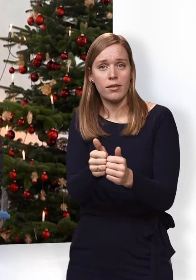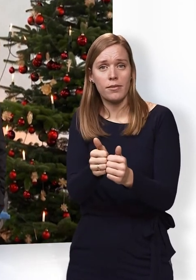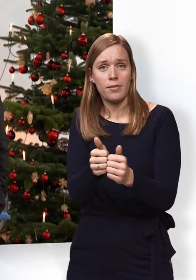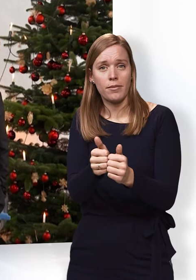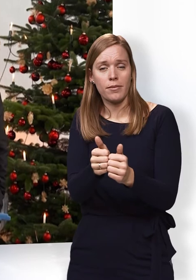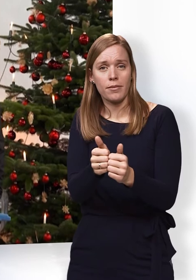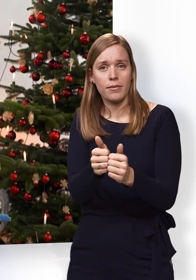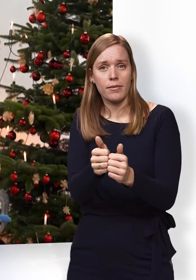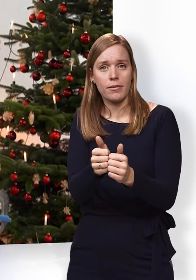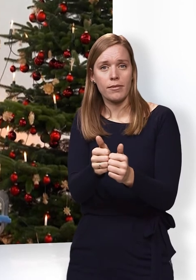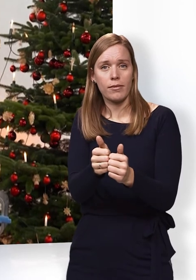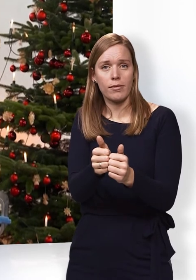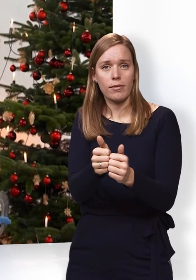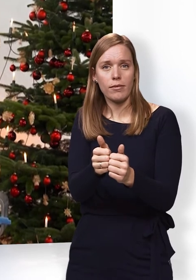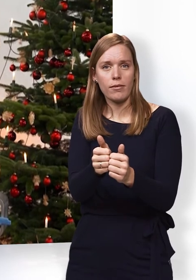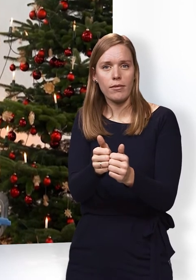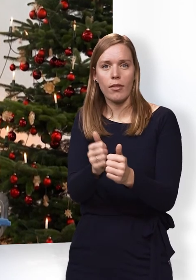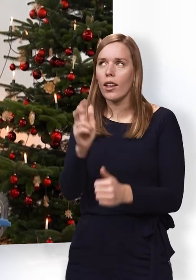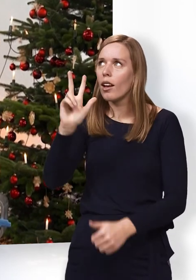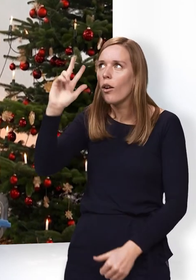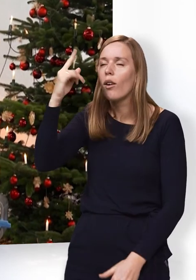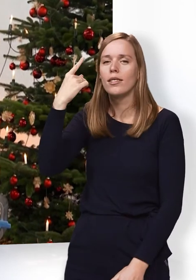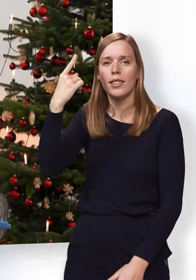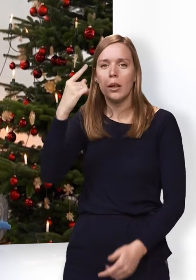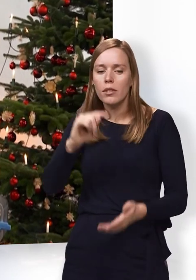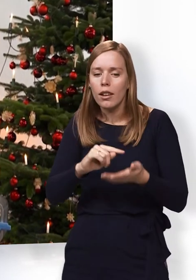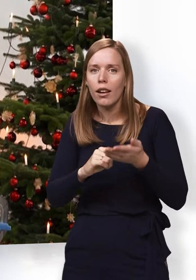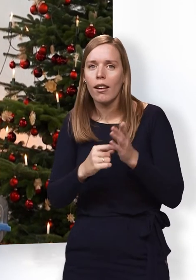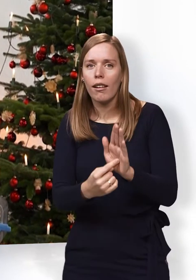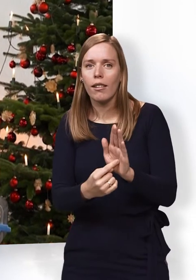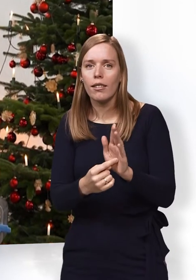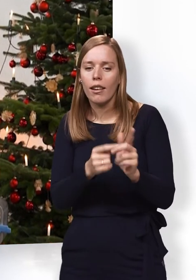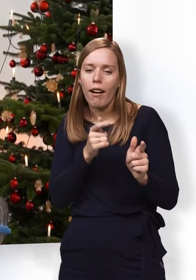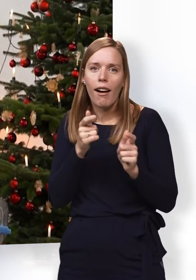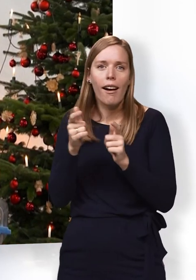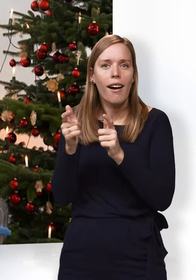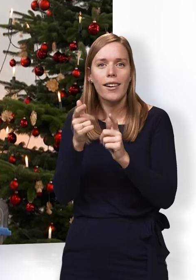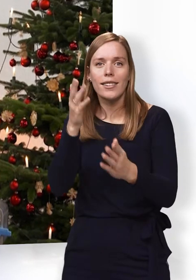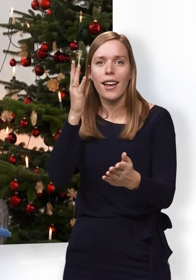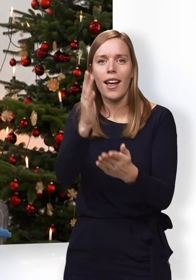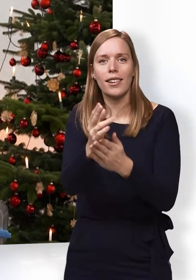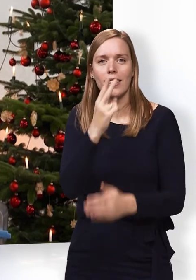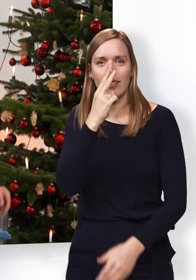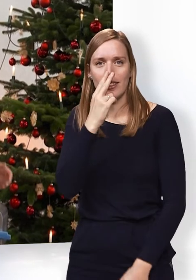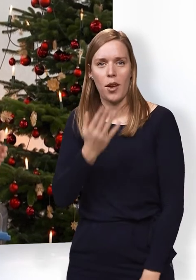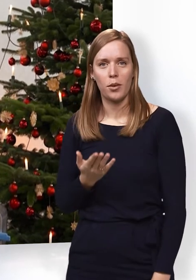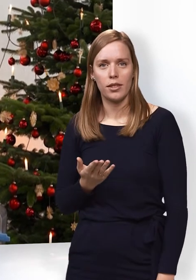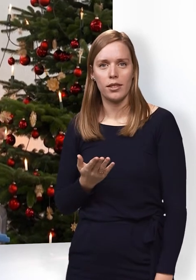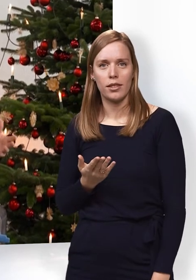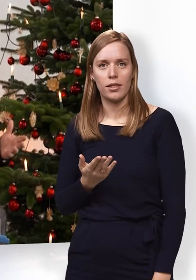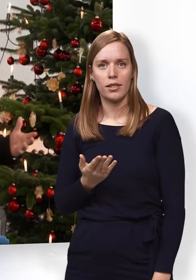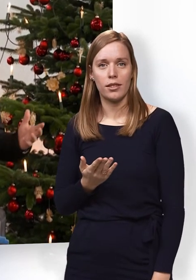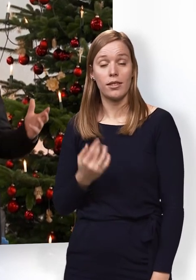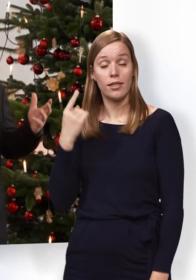Gott lässt uns hineinblicken, wohin die Reise geht. Und er macht damit